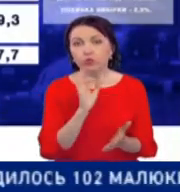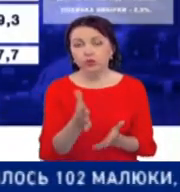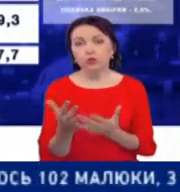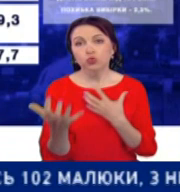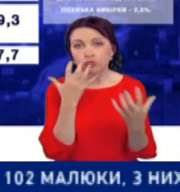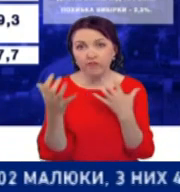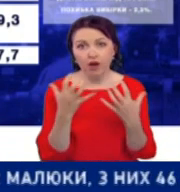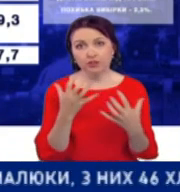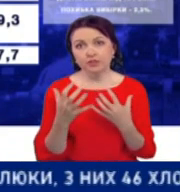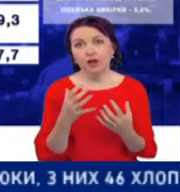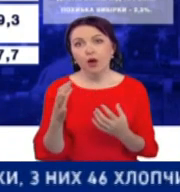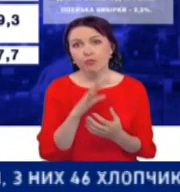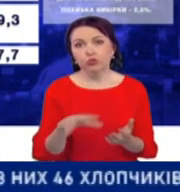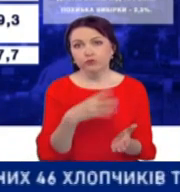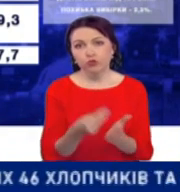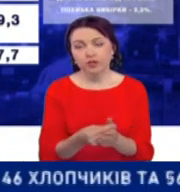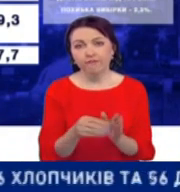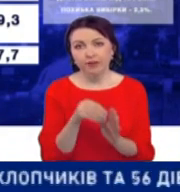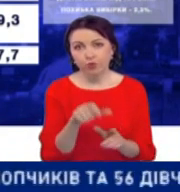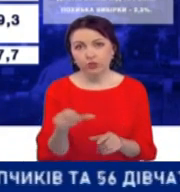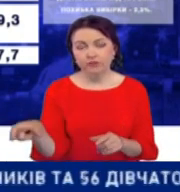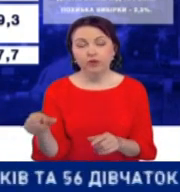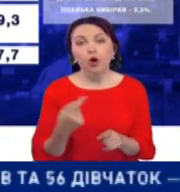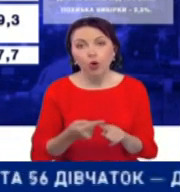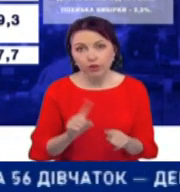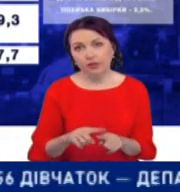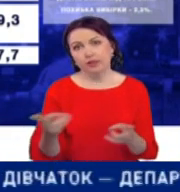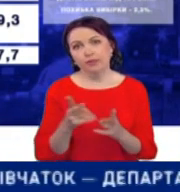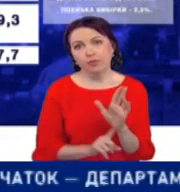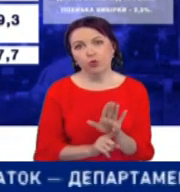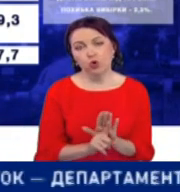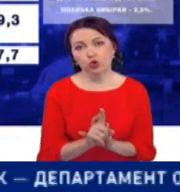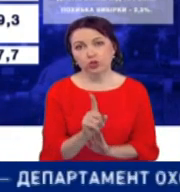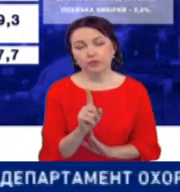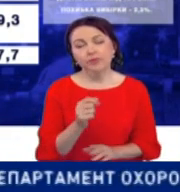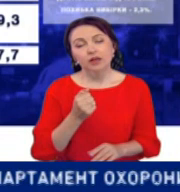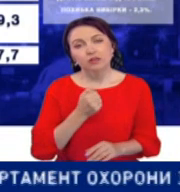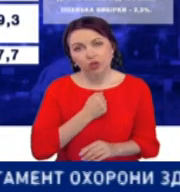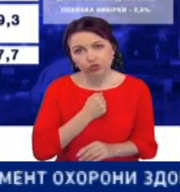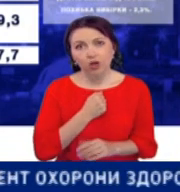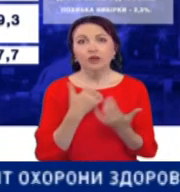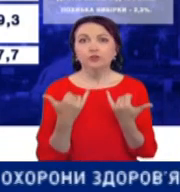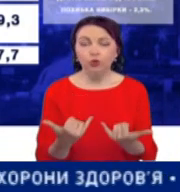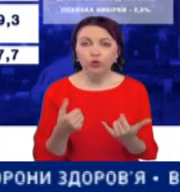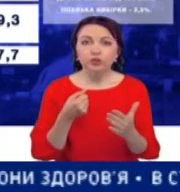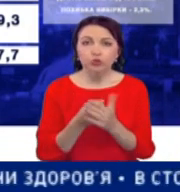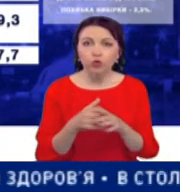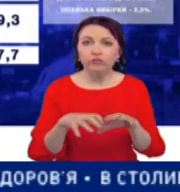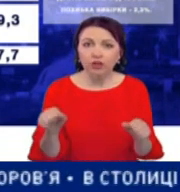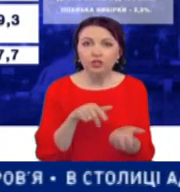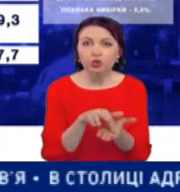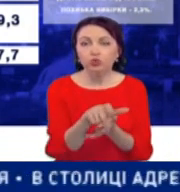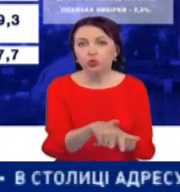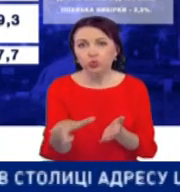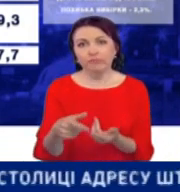турбуватися про своїх виборців. Тому з цього потрібно починати. На жаль, сьогодні до влади йдуть люди